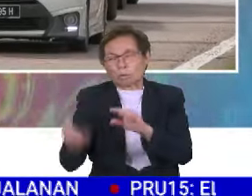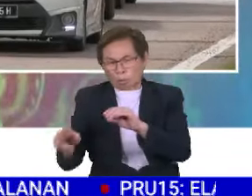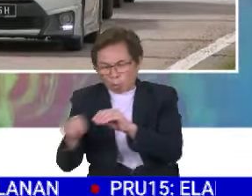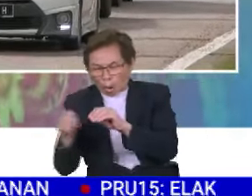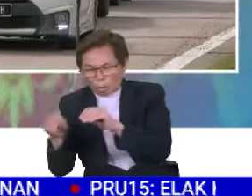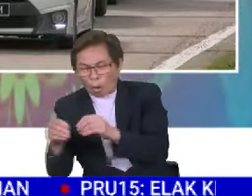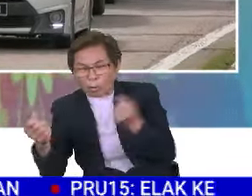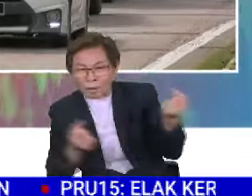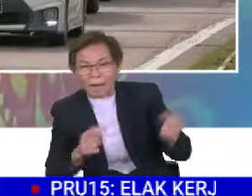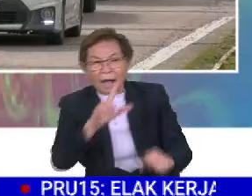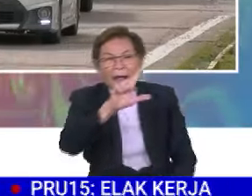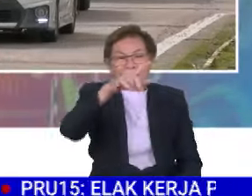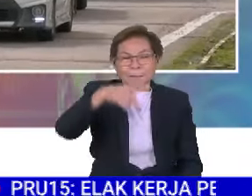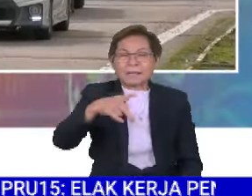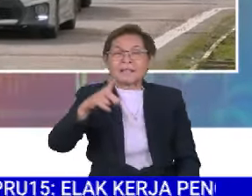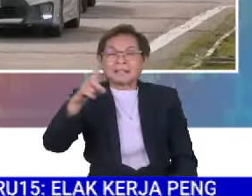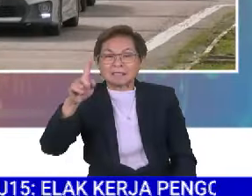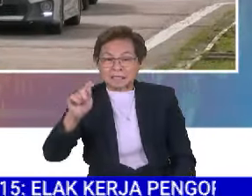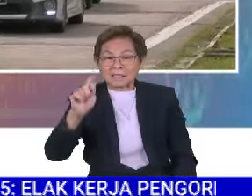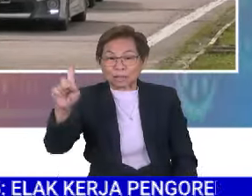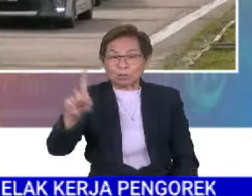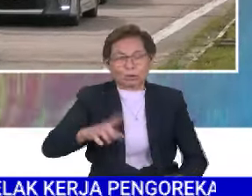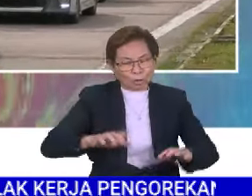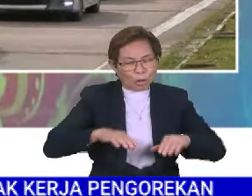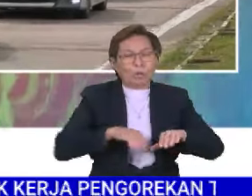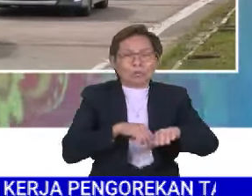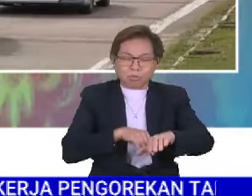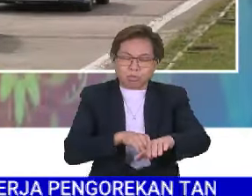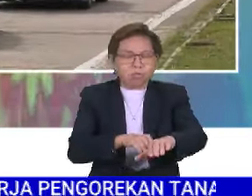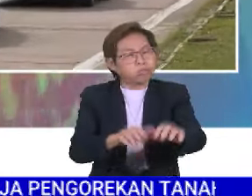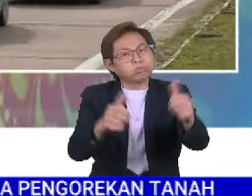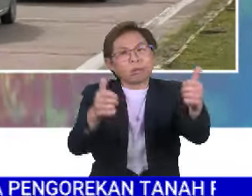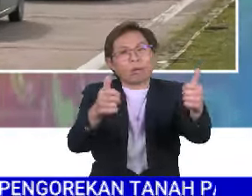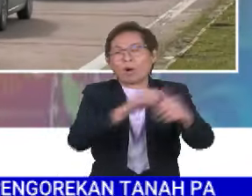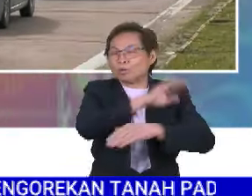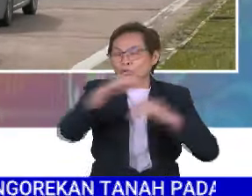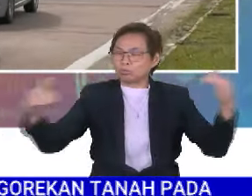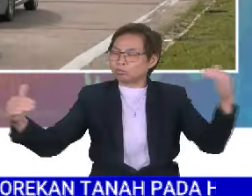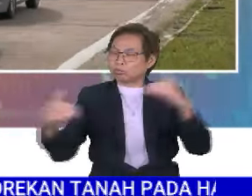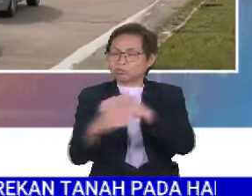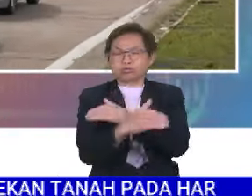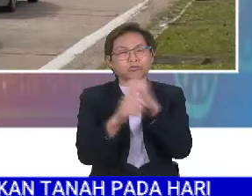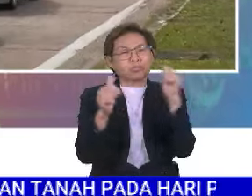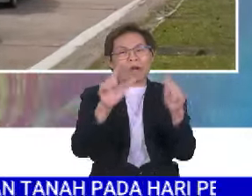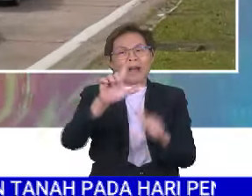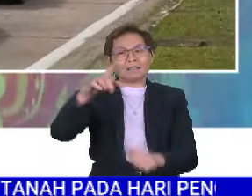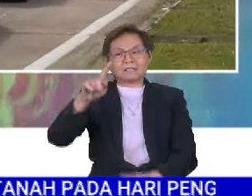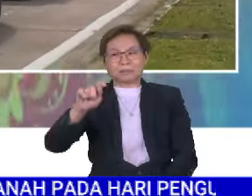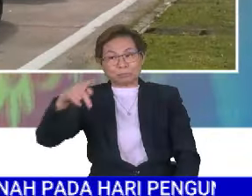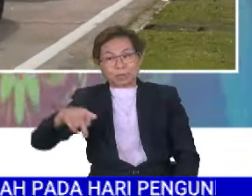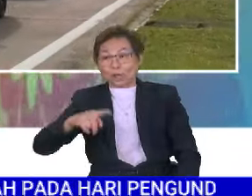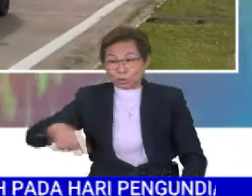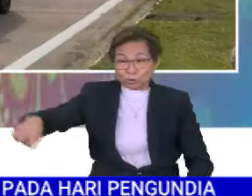kenderaan. Sementara di LPT1, trafik lancar di sepanjang lebuh raya di kedua-dua hala. Jadi orang ramai